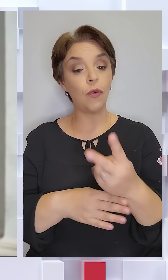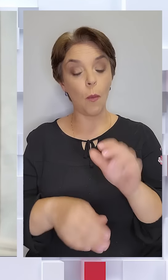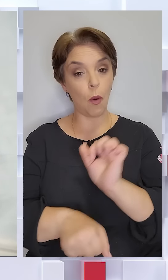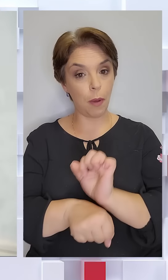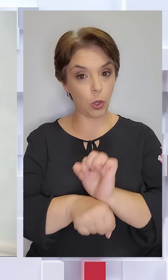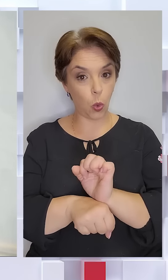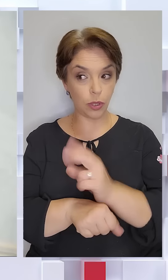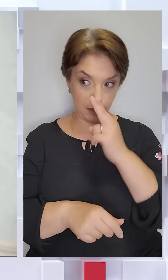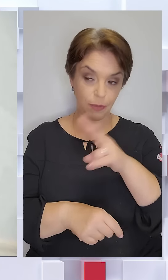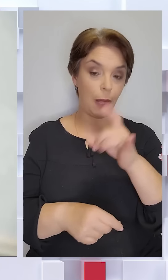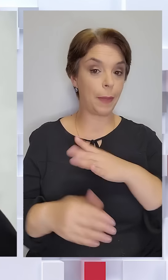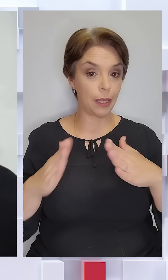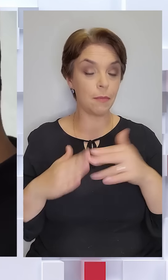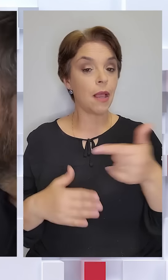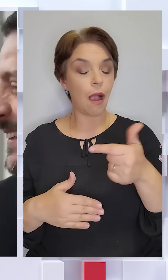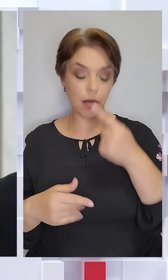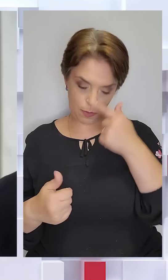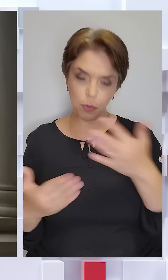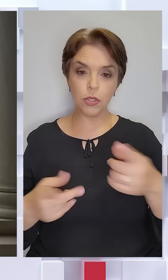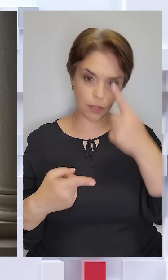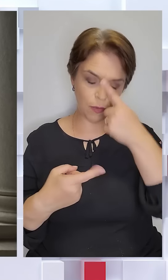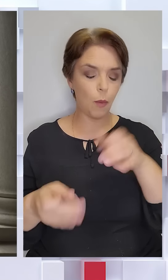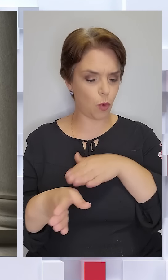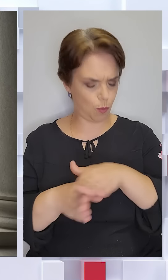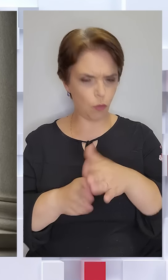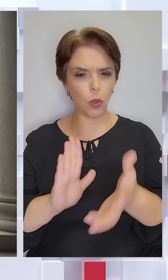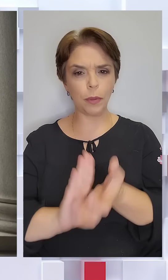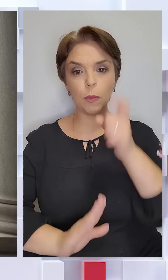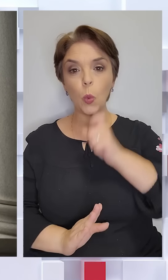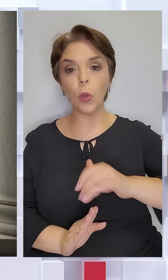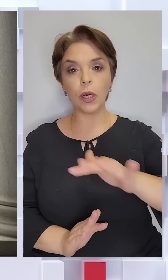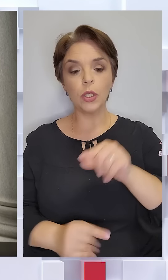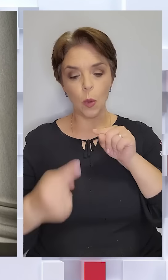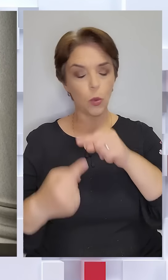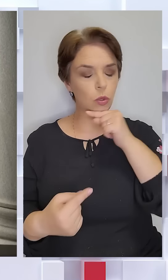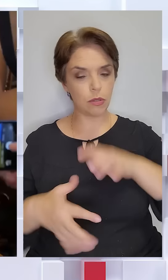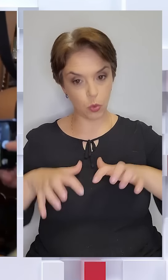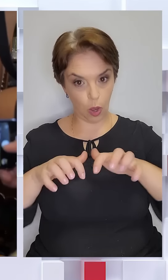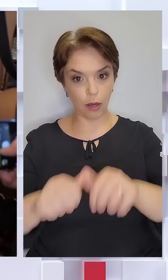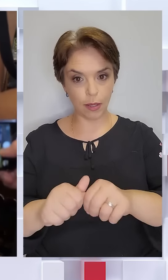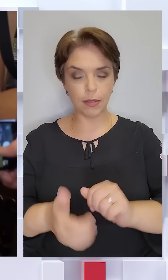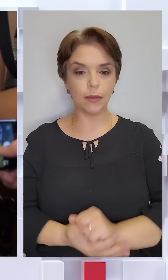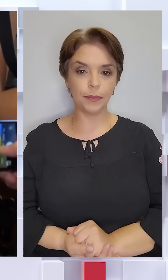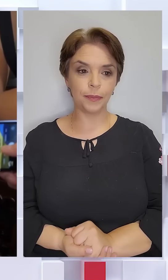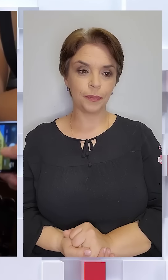балконом із видом на Білий дім. Гарріс публічно заявляє про повну підтримку України проти російської агресії.